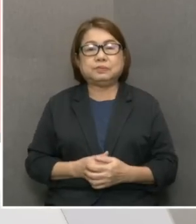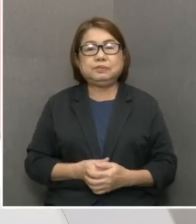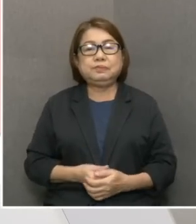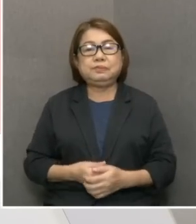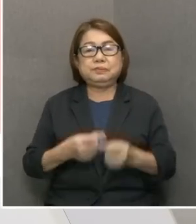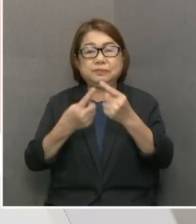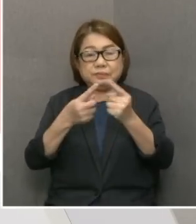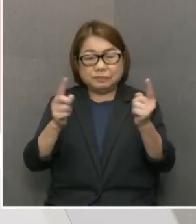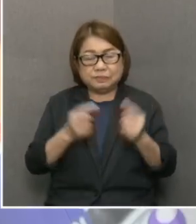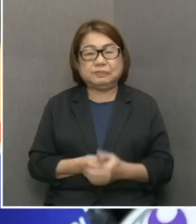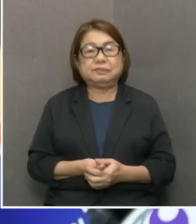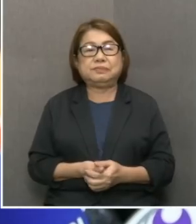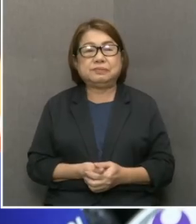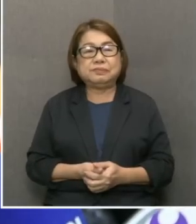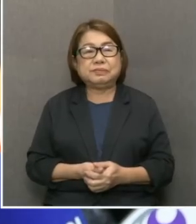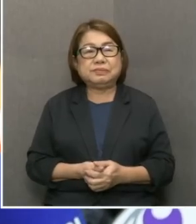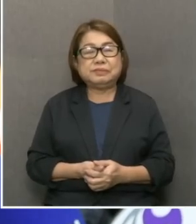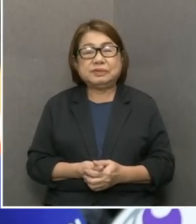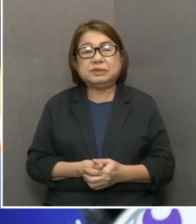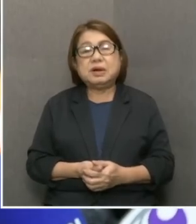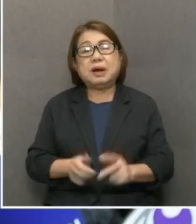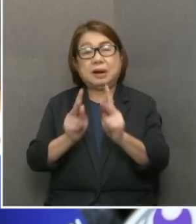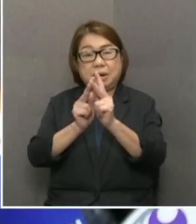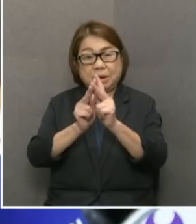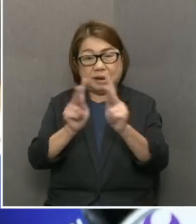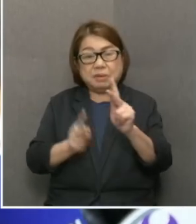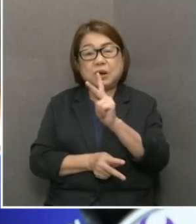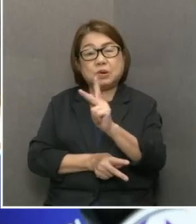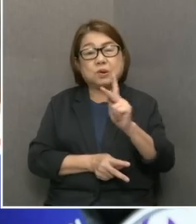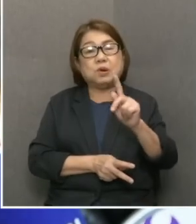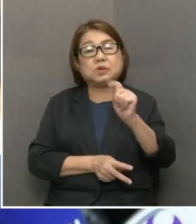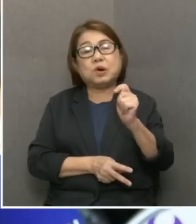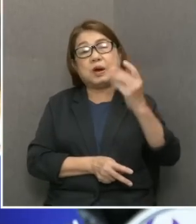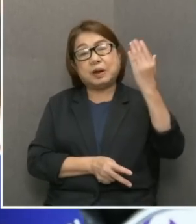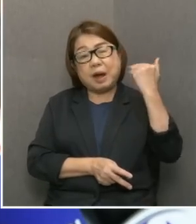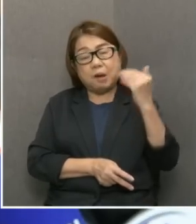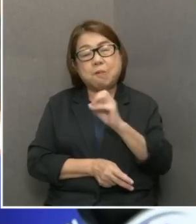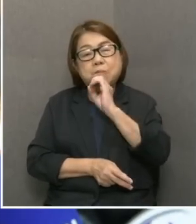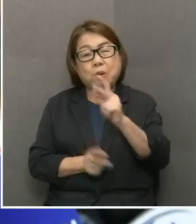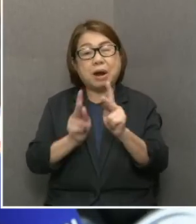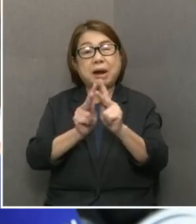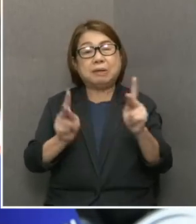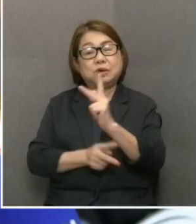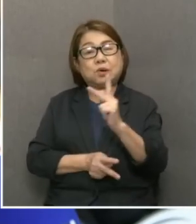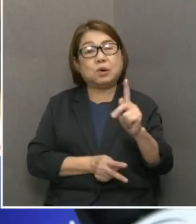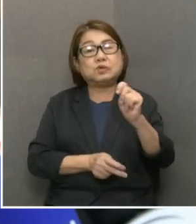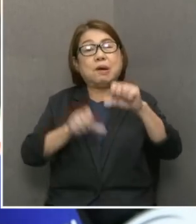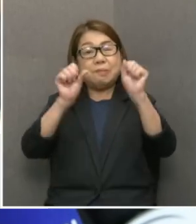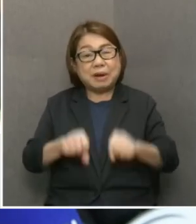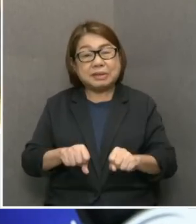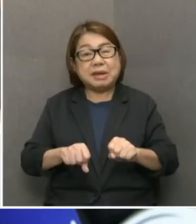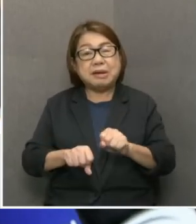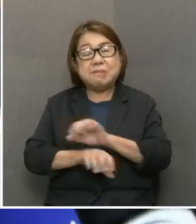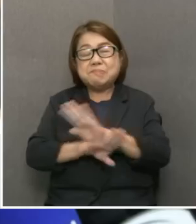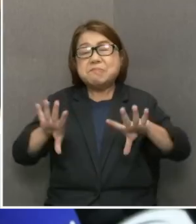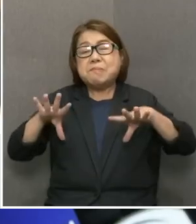นายสมชัยศรีสุทธิยากรอดีตกรรมการการเลือกตั้งมองว่ามติของกกตที่ไม่รับพิจารณา 3คำร้อง